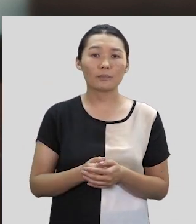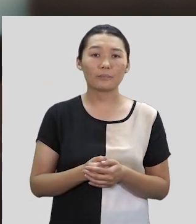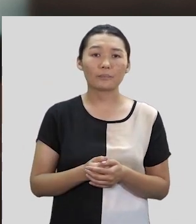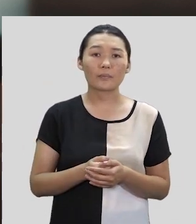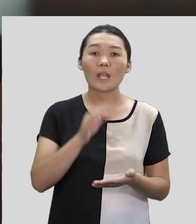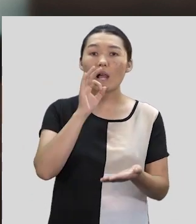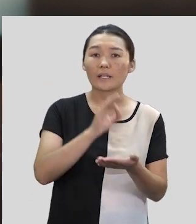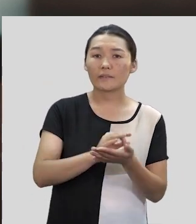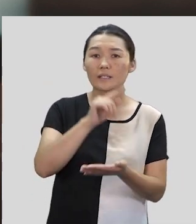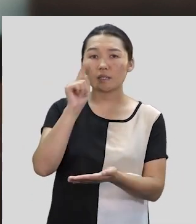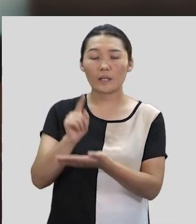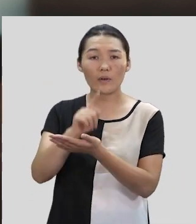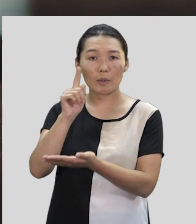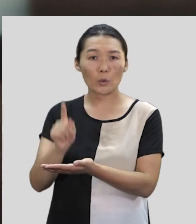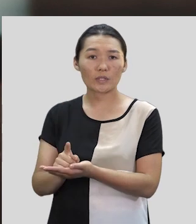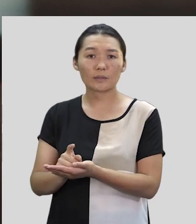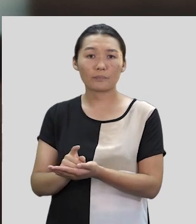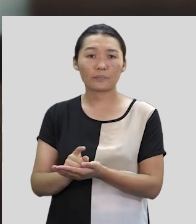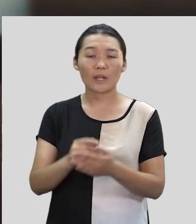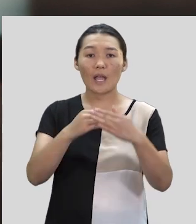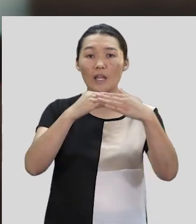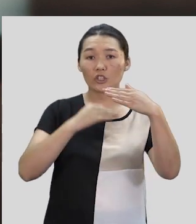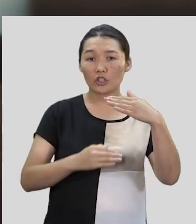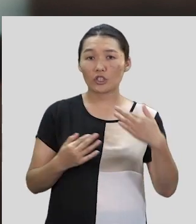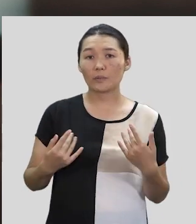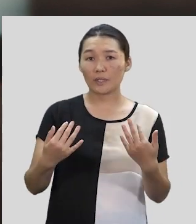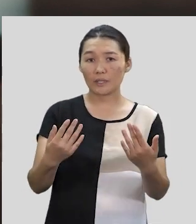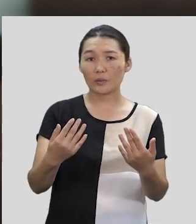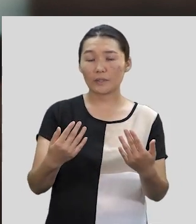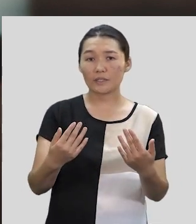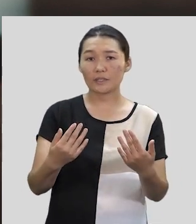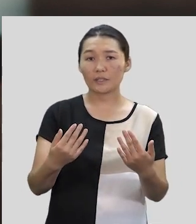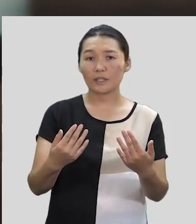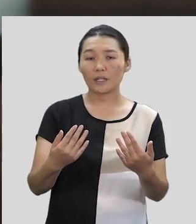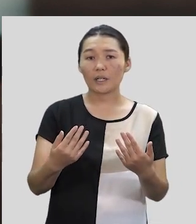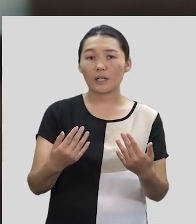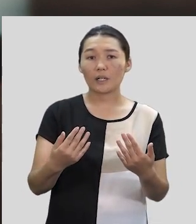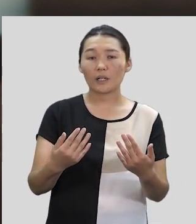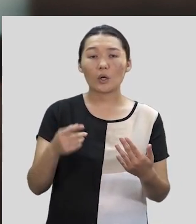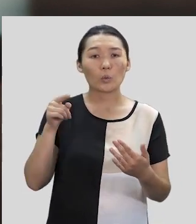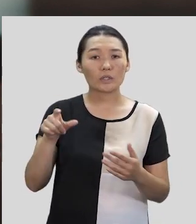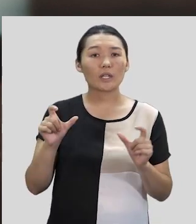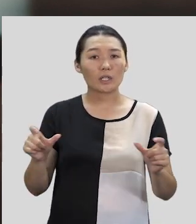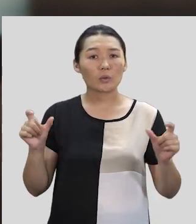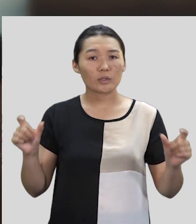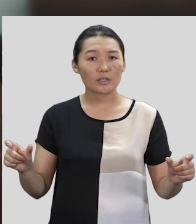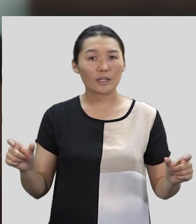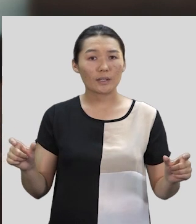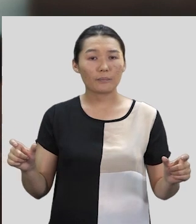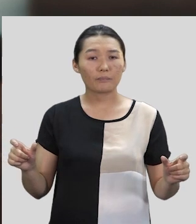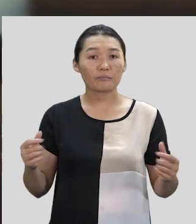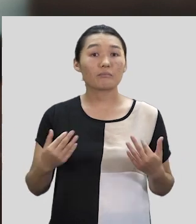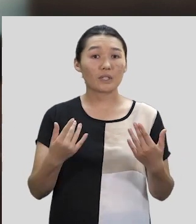ответили на вопросы низшие потребности присуще всем людям потребности